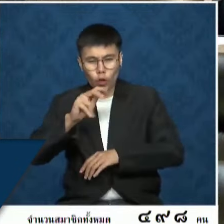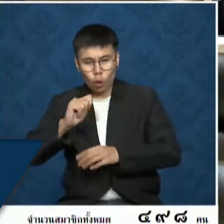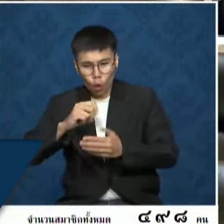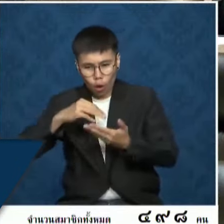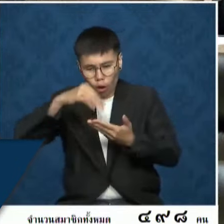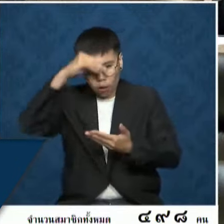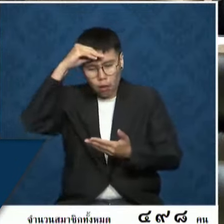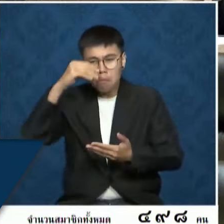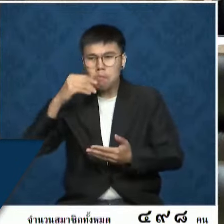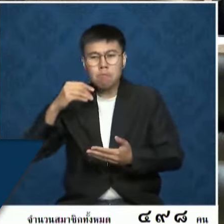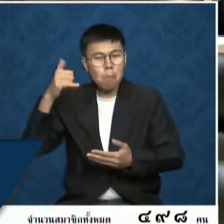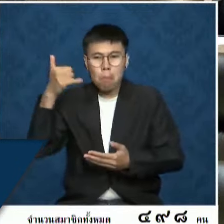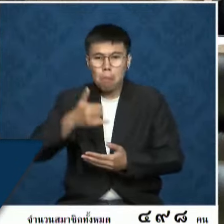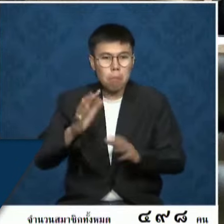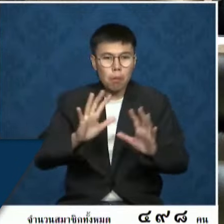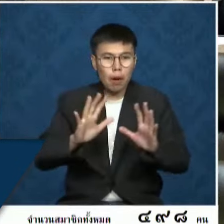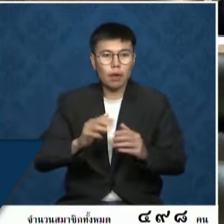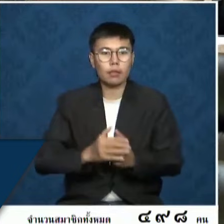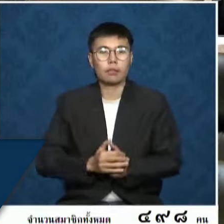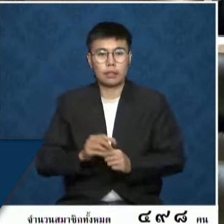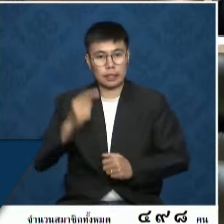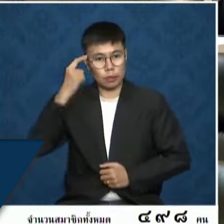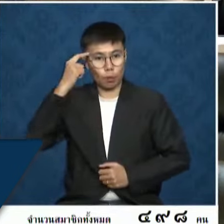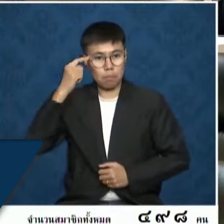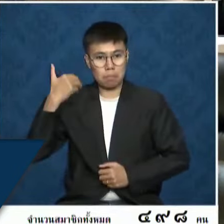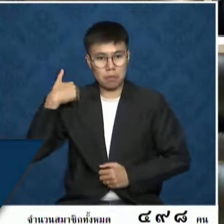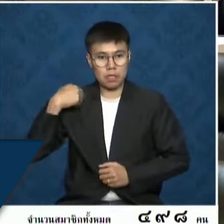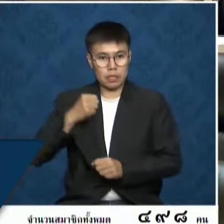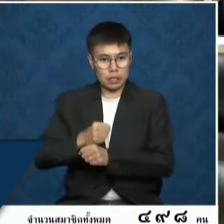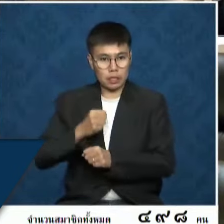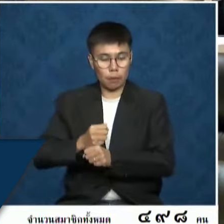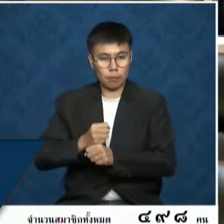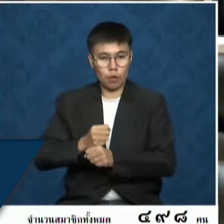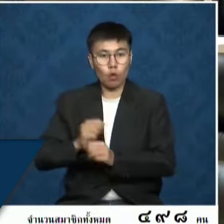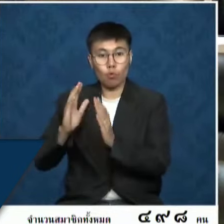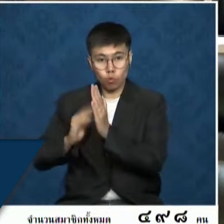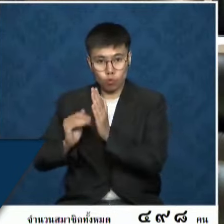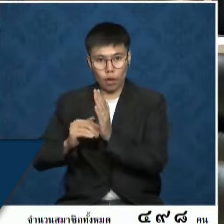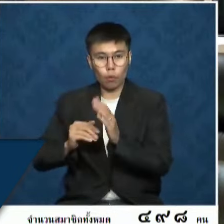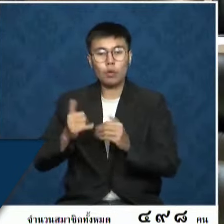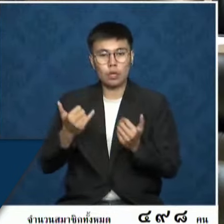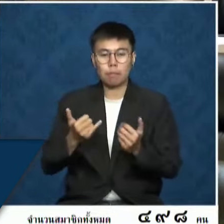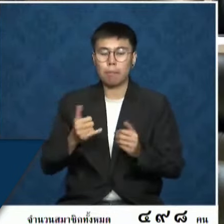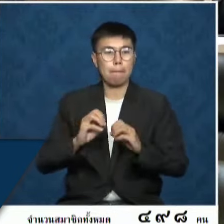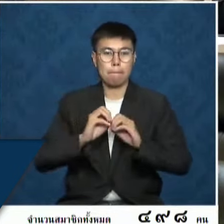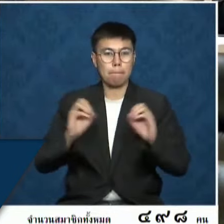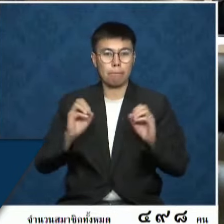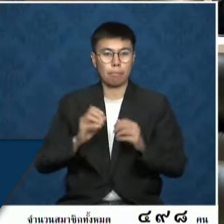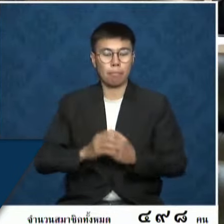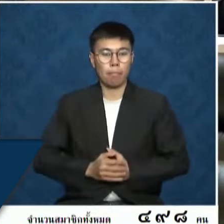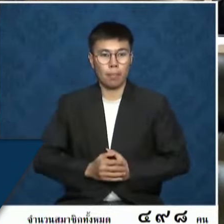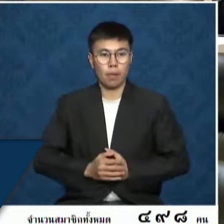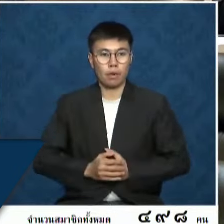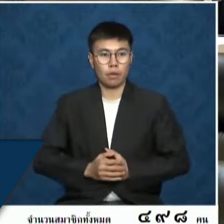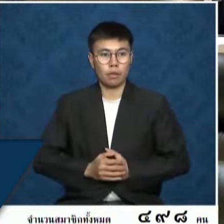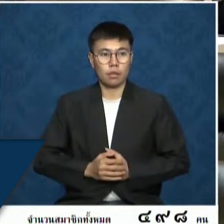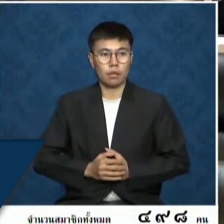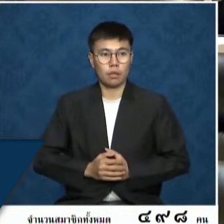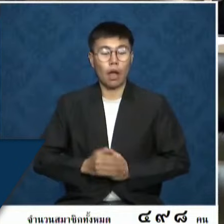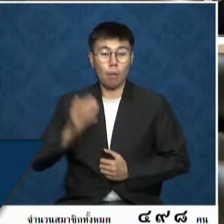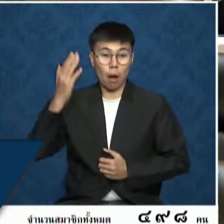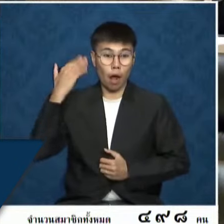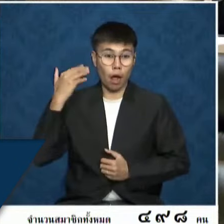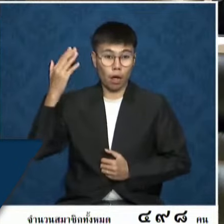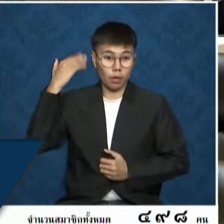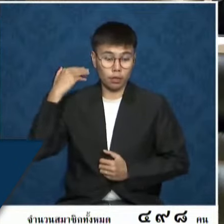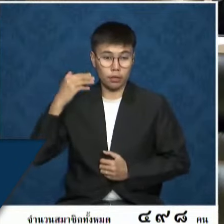ยนะคะแต่ไม่เป็นไรในเมื่อวันนี้ท่านอาจจะติดภารกิจท่านเลยไม่ได้มานะคะเราเพิ่งผ่านวันเด็ก